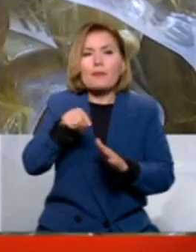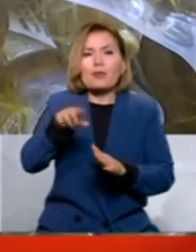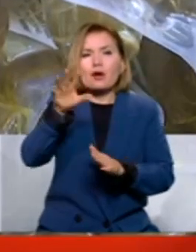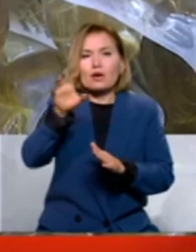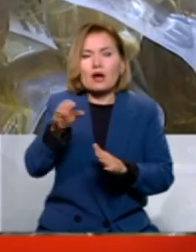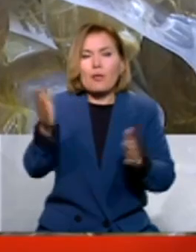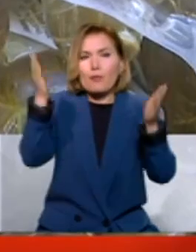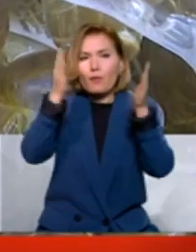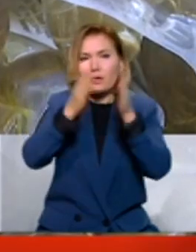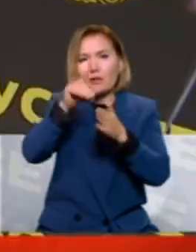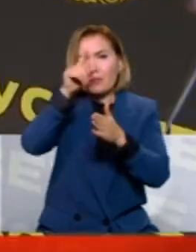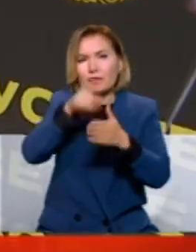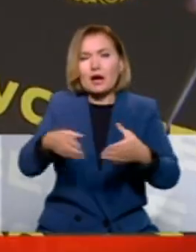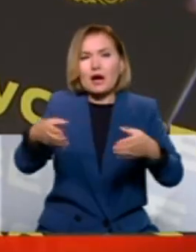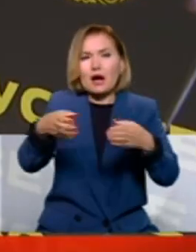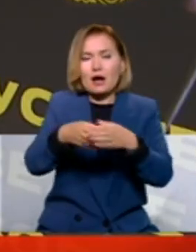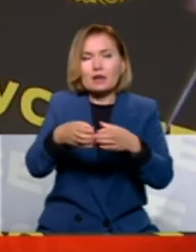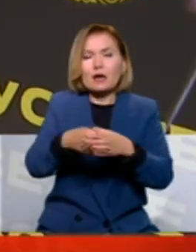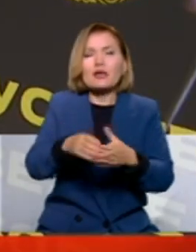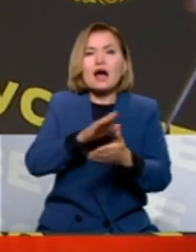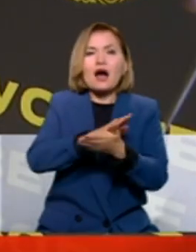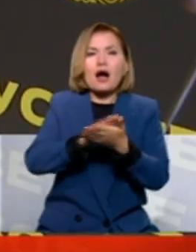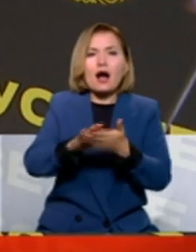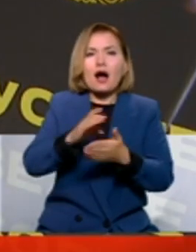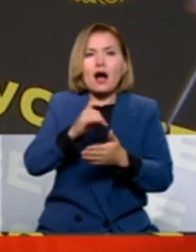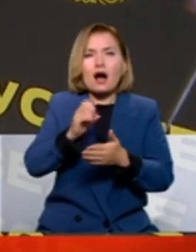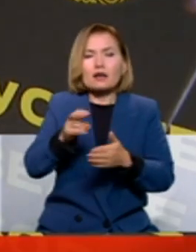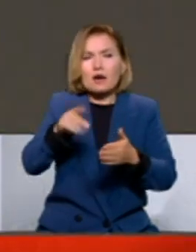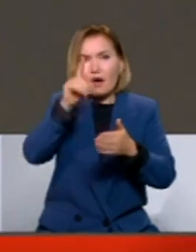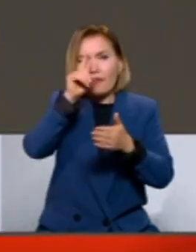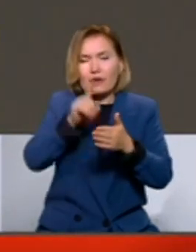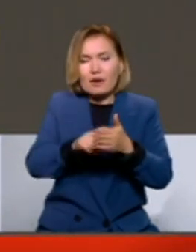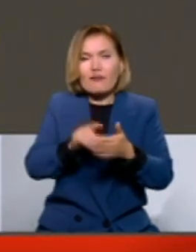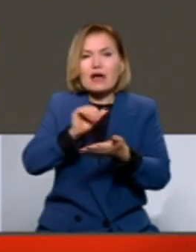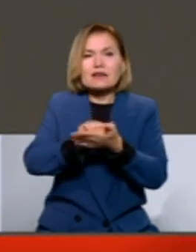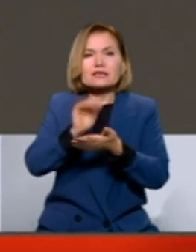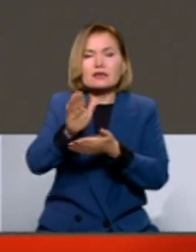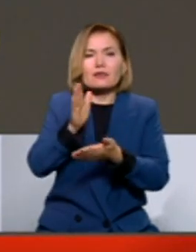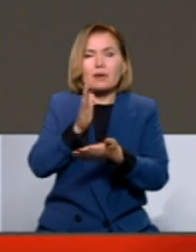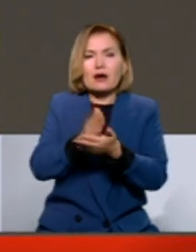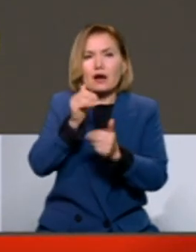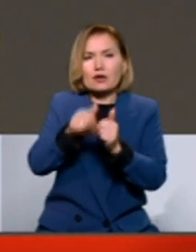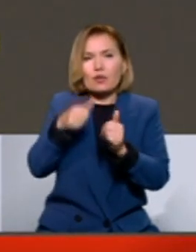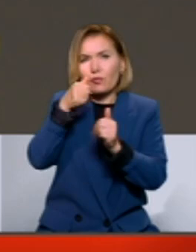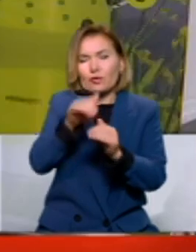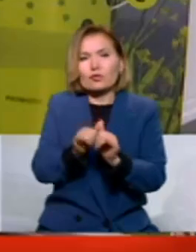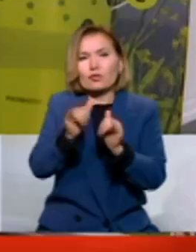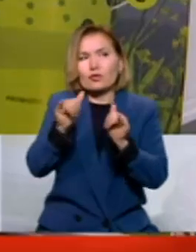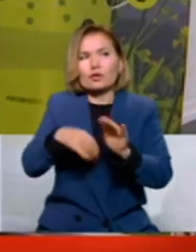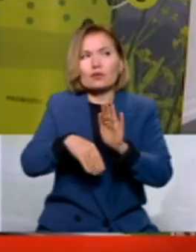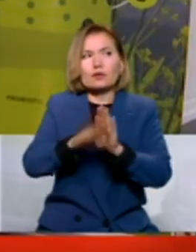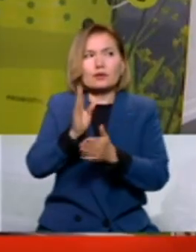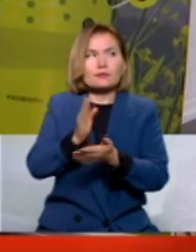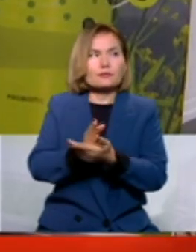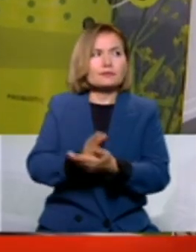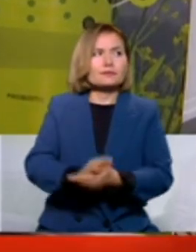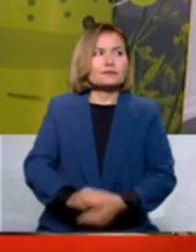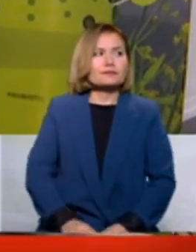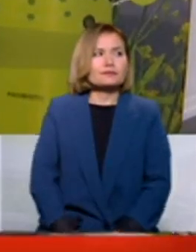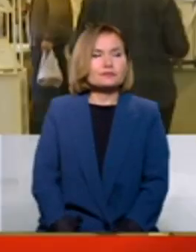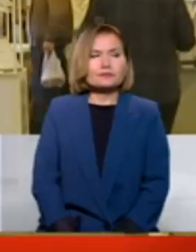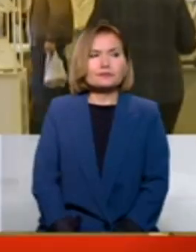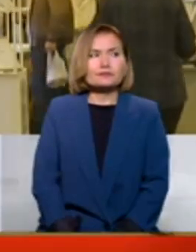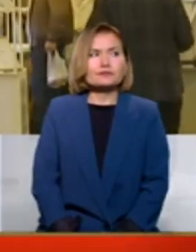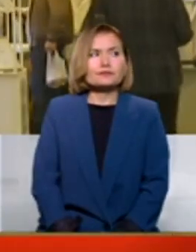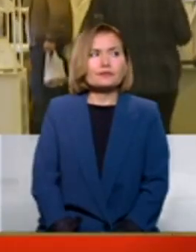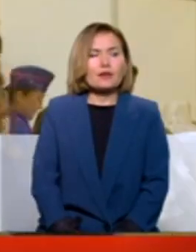астам мұсылмандар діни басқармасының халал сертификатына ие. Олардың жыл санап қатары артып келеді.